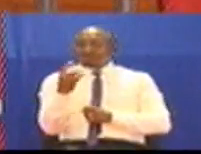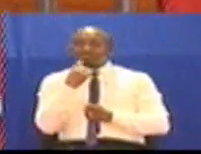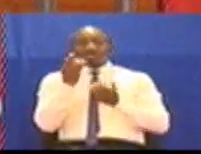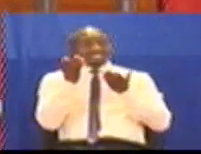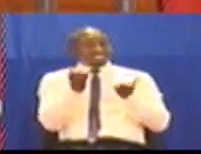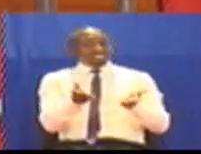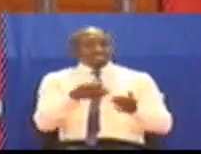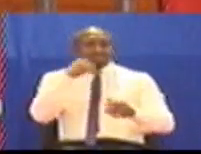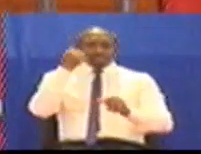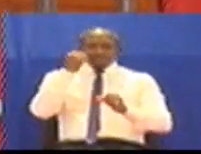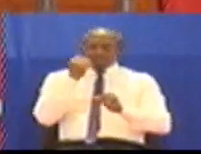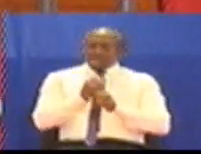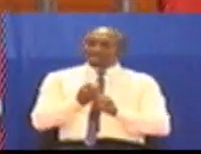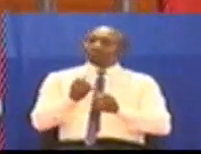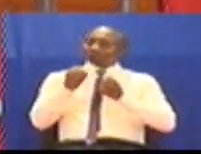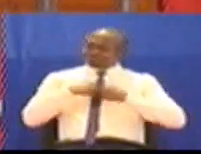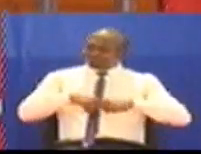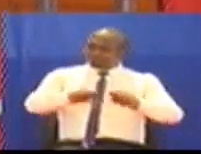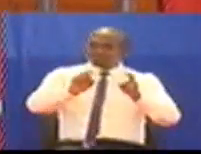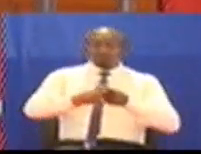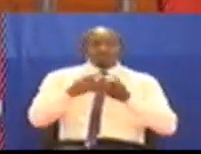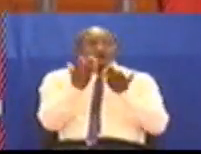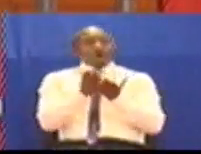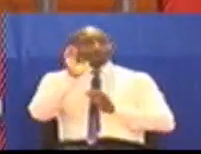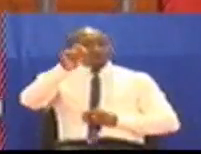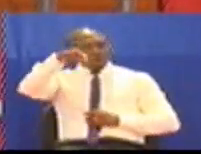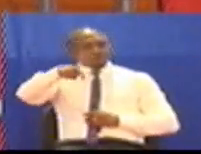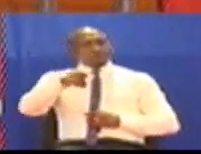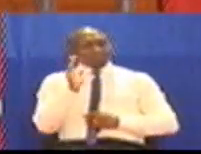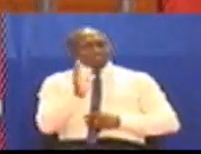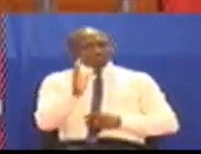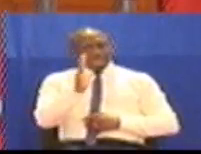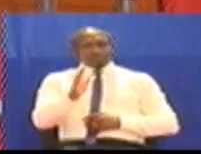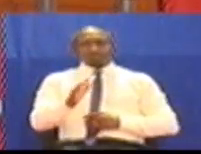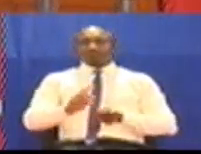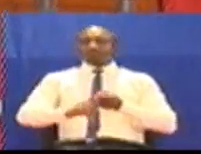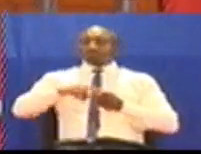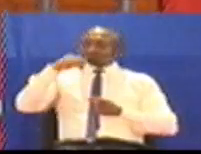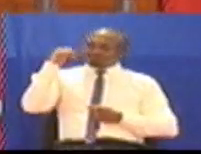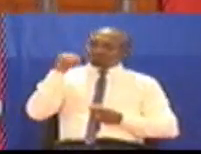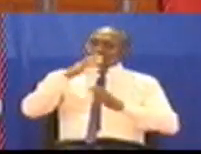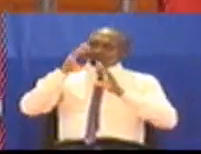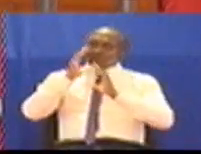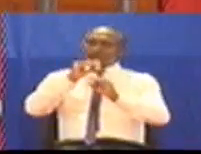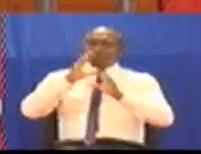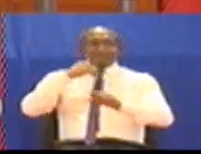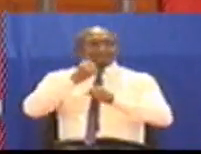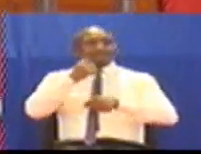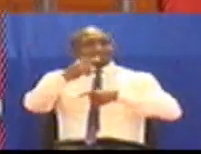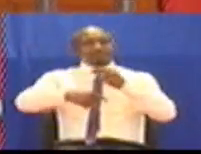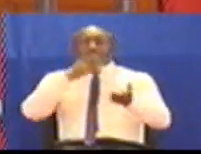ili kazi ifanyike. Na naomba mwaka huu tusisite tena, tupige ndio ili kazi iliyobaki